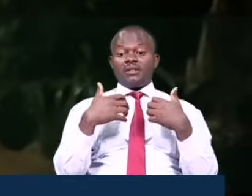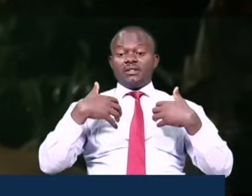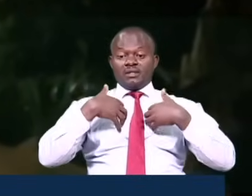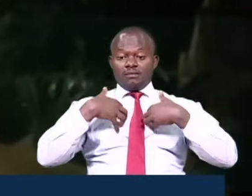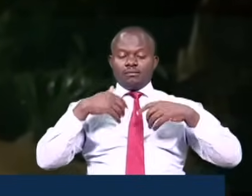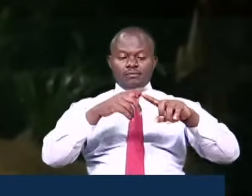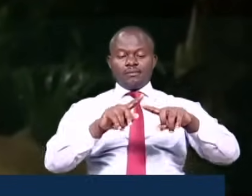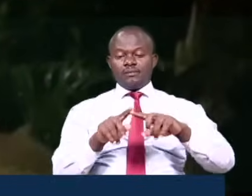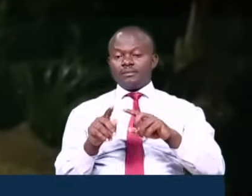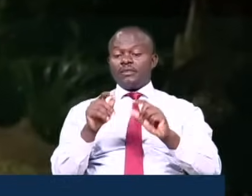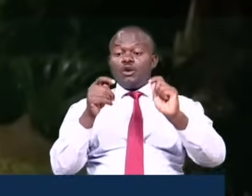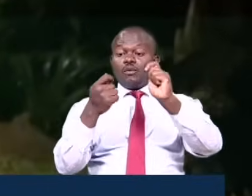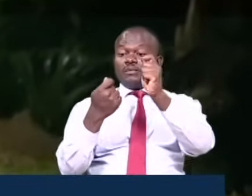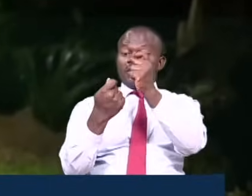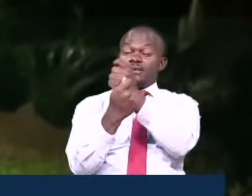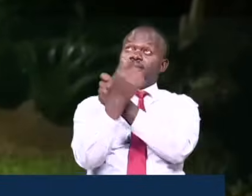Kumihindagurikire y'ikirere